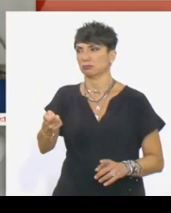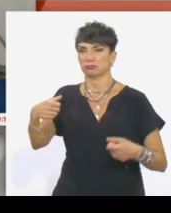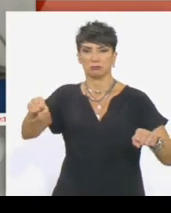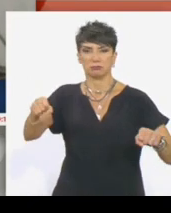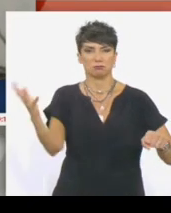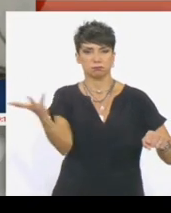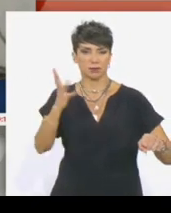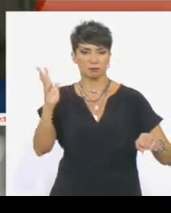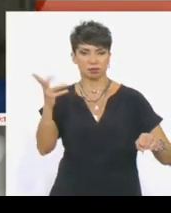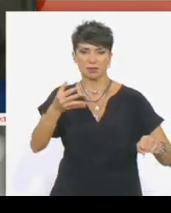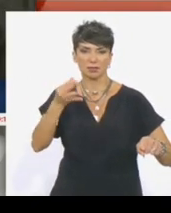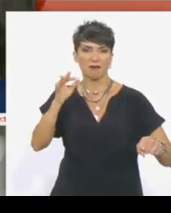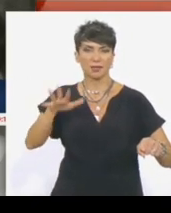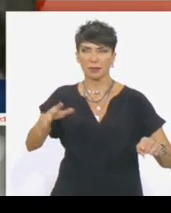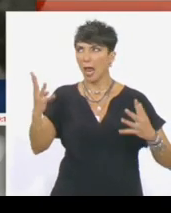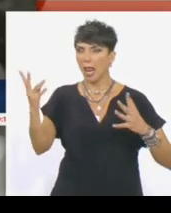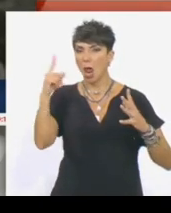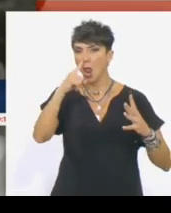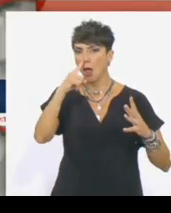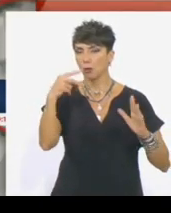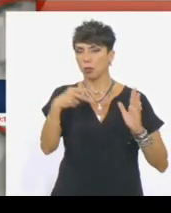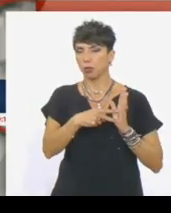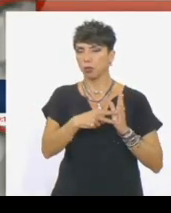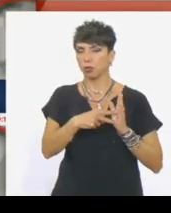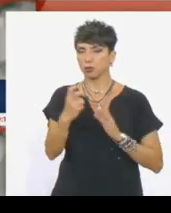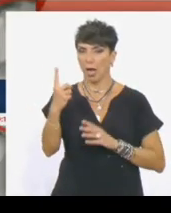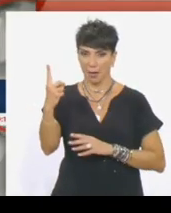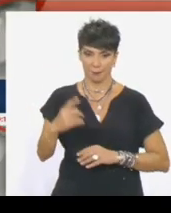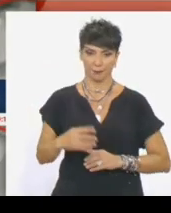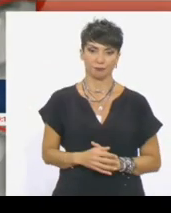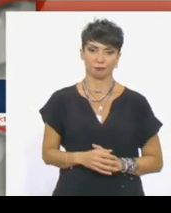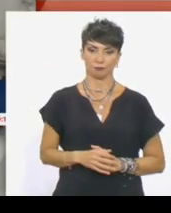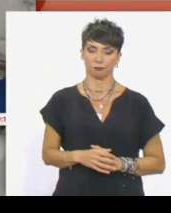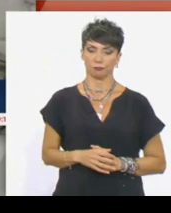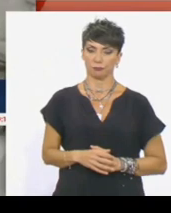στη Λεωφόρο Λένορμαν στις 9 Νοεμβρίου του 2021.